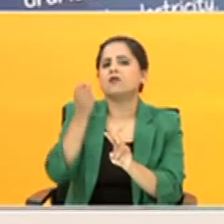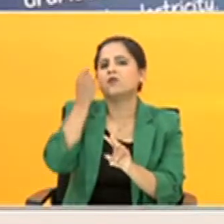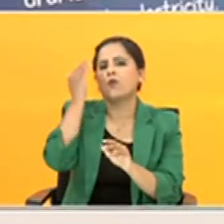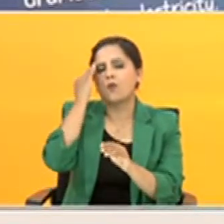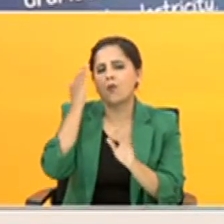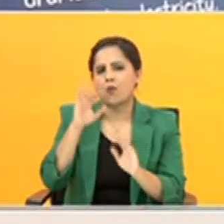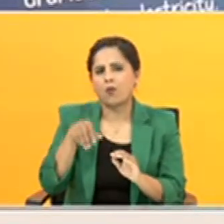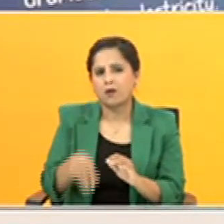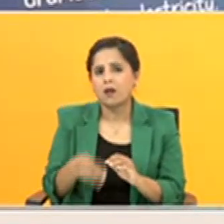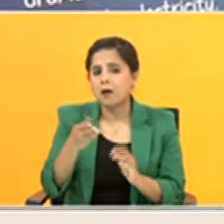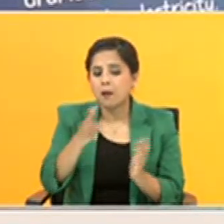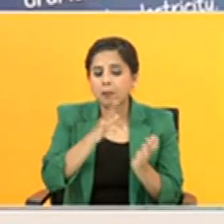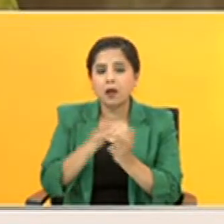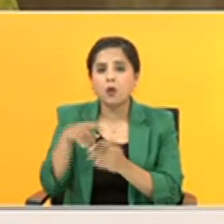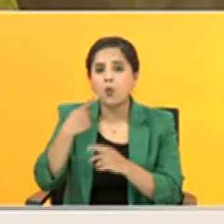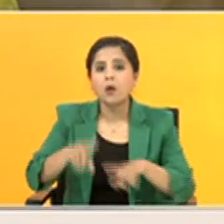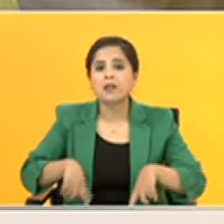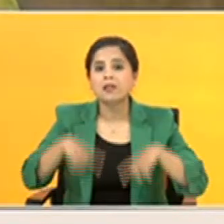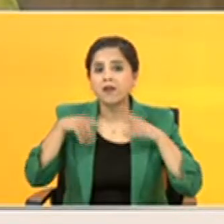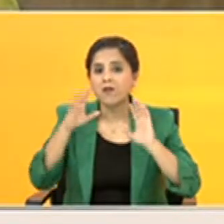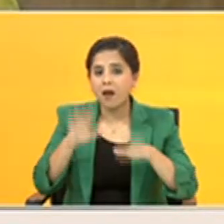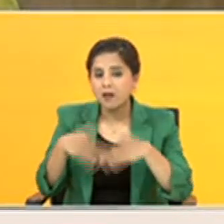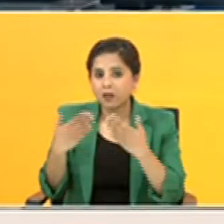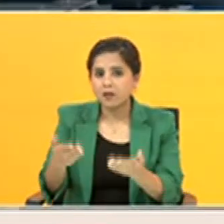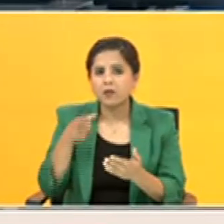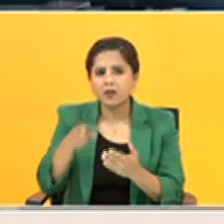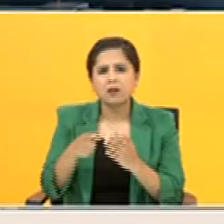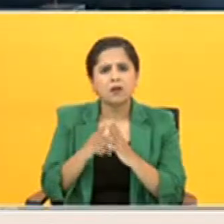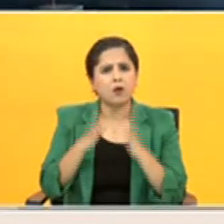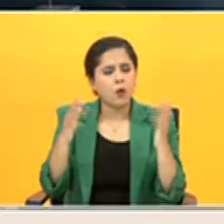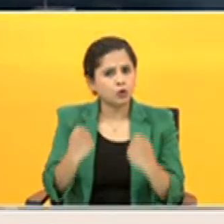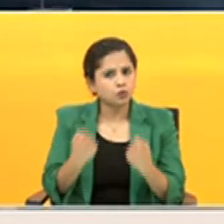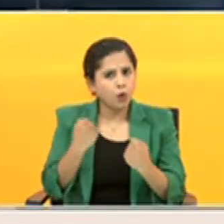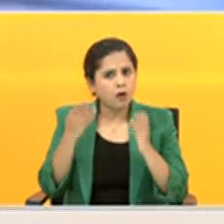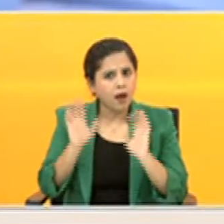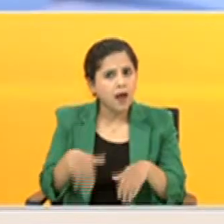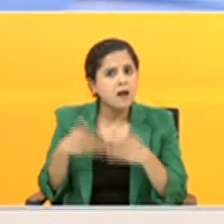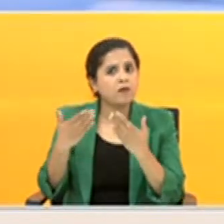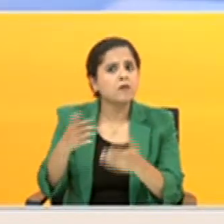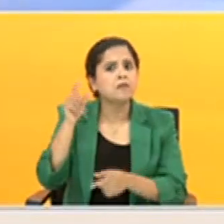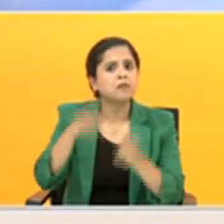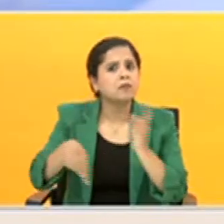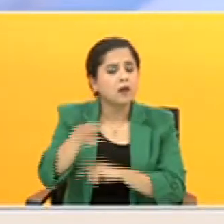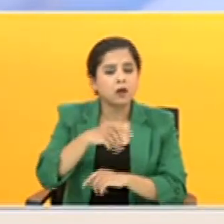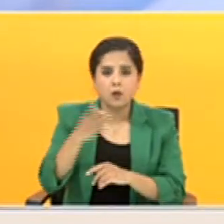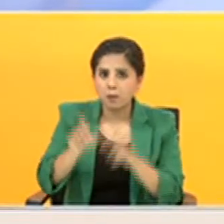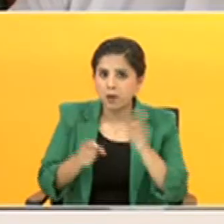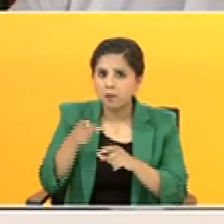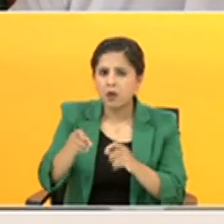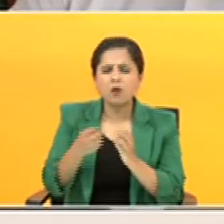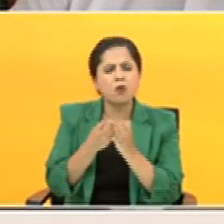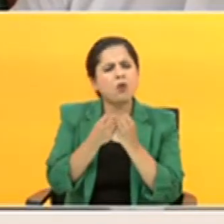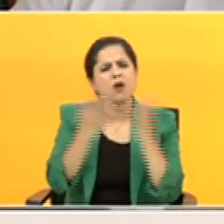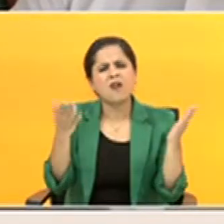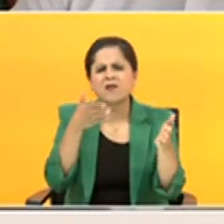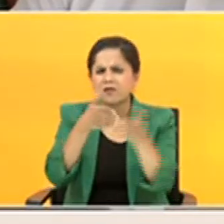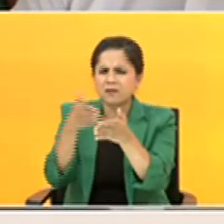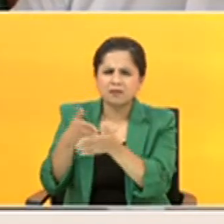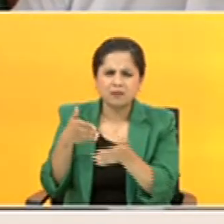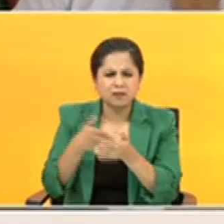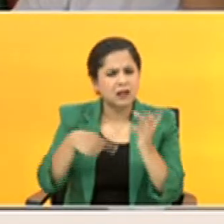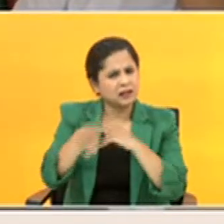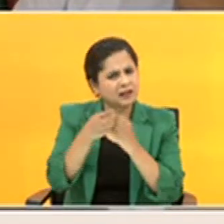कि इन इलाकों में रहने वाले लोग कितने साहसी होते हैं। इन लोगों ने तमाम चुनौतियों के